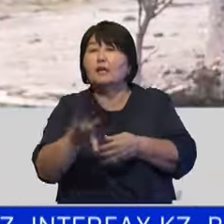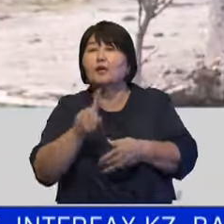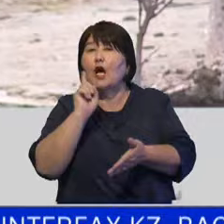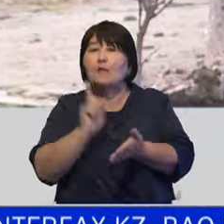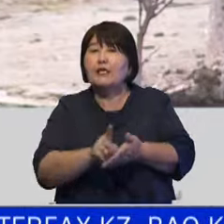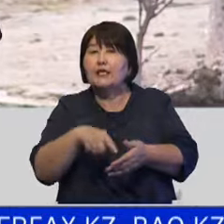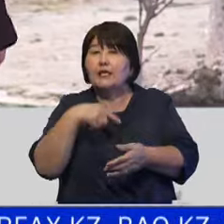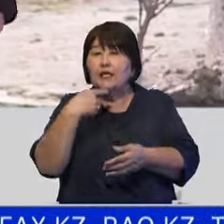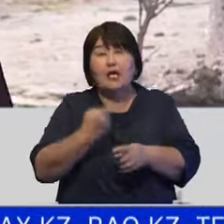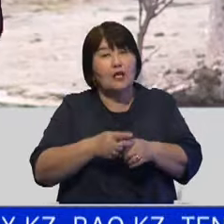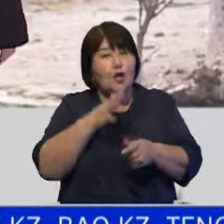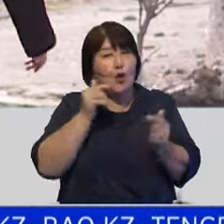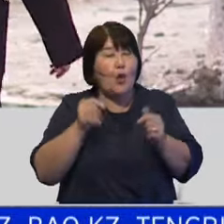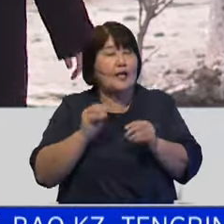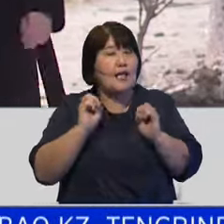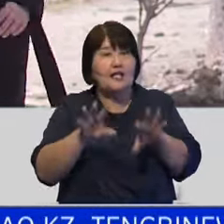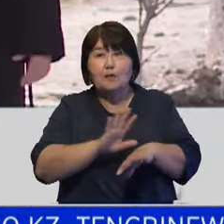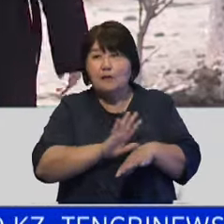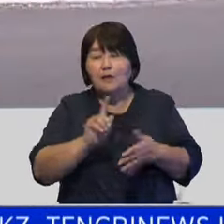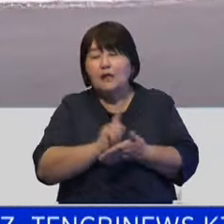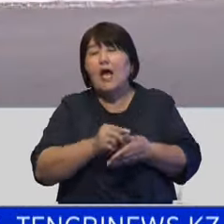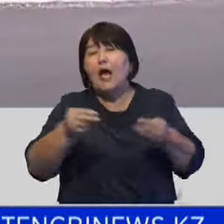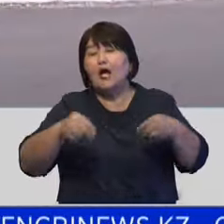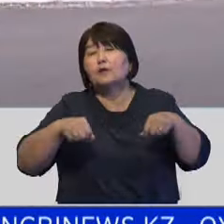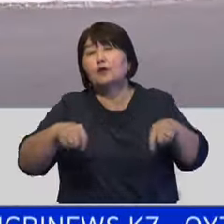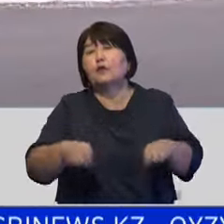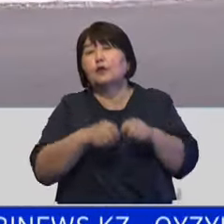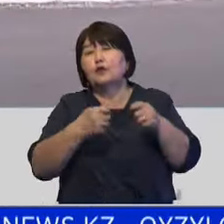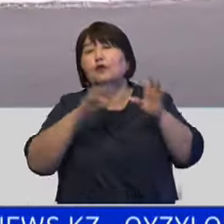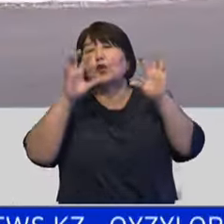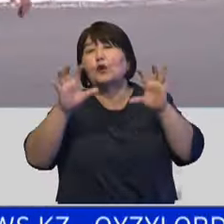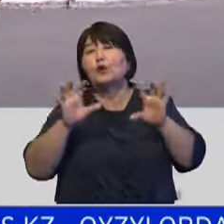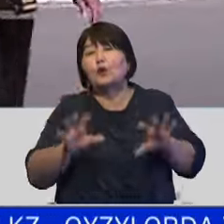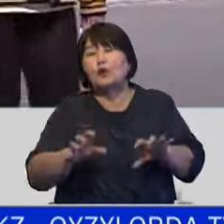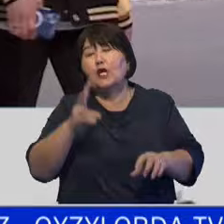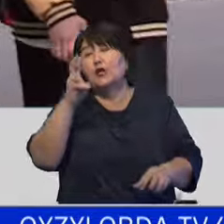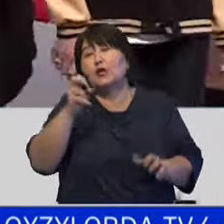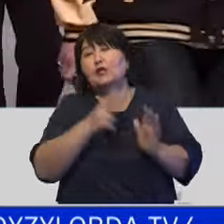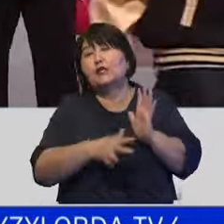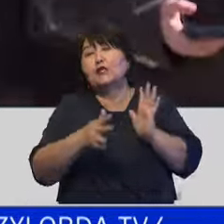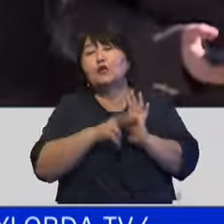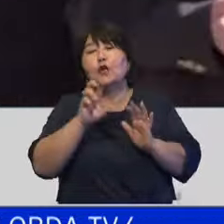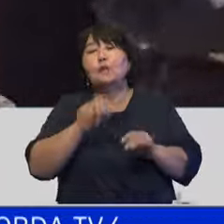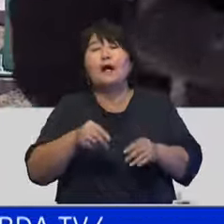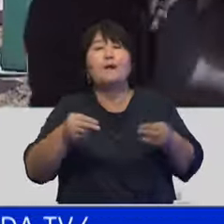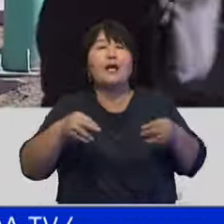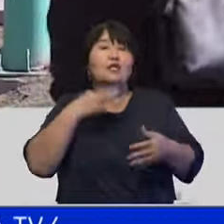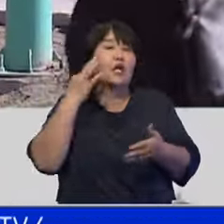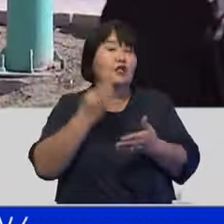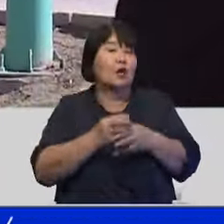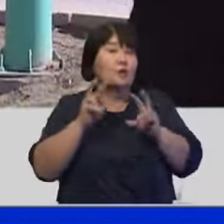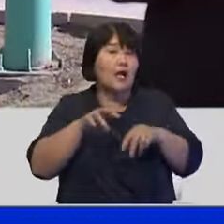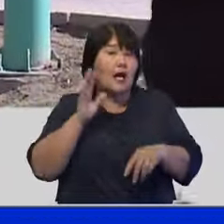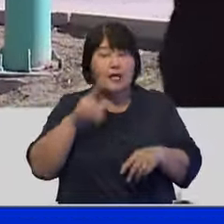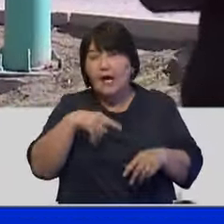міндетті екенін айтады. Егер уақытында тапсырмаған жағдайда әкімшілік құқық бұзушылық туралы кодекстің 288-ші бабымен әкімшілік жауапкершілік